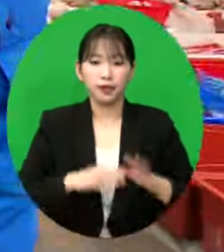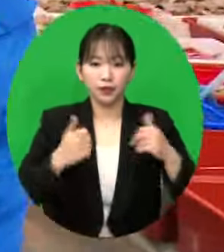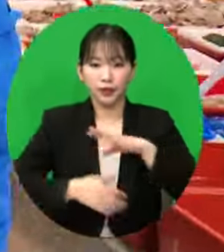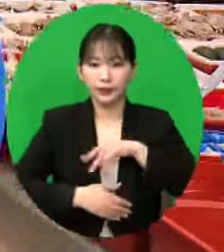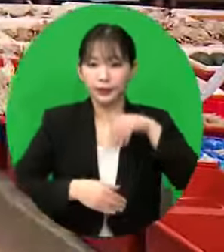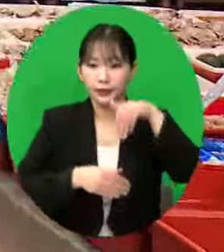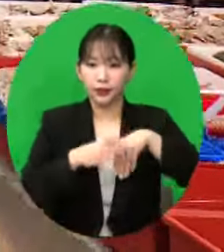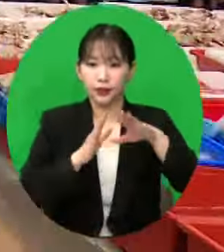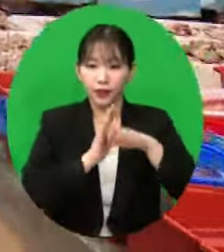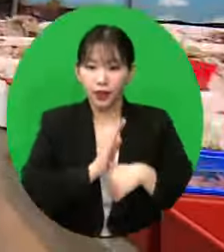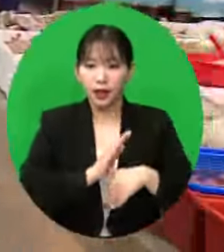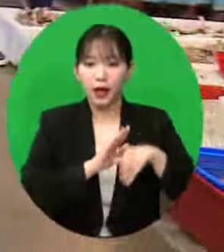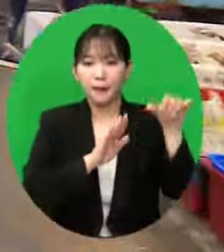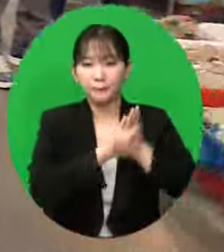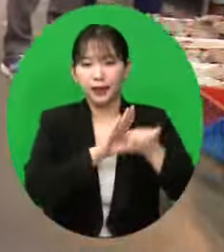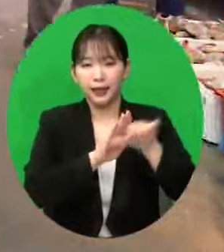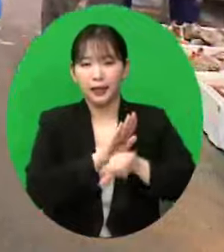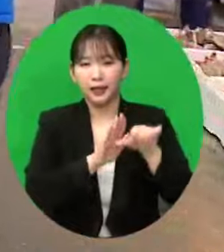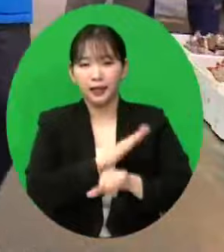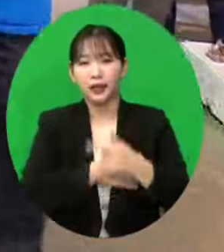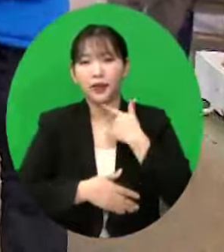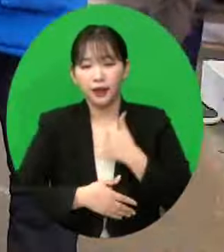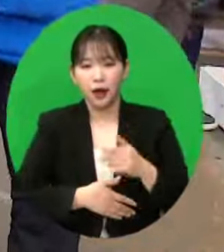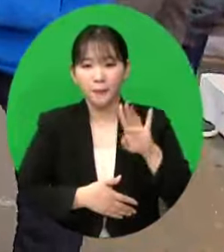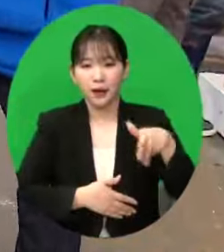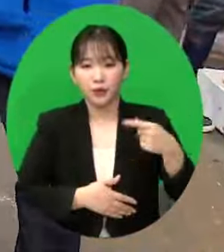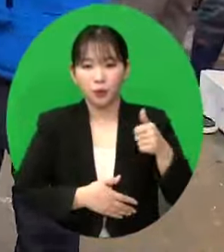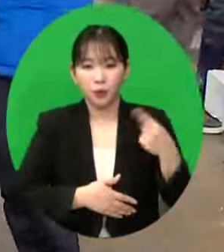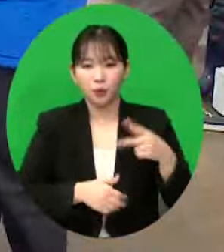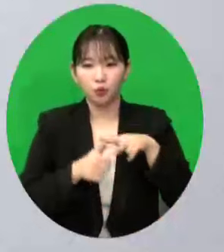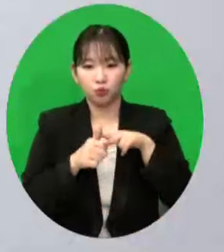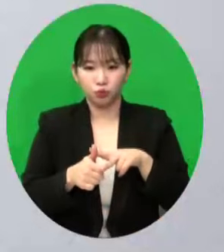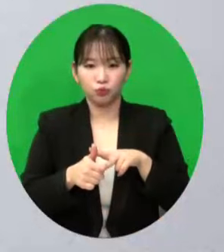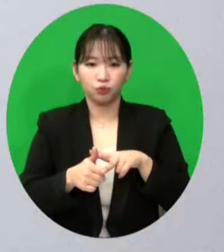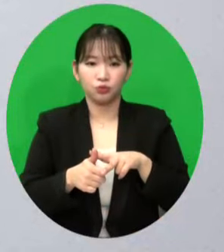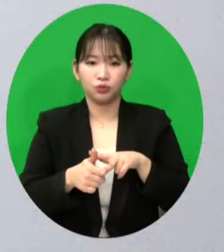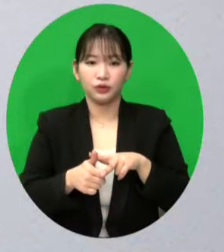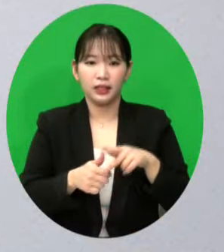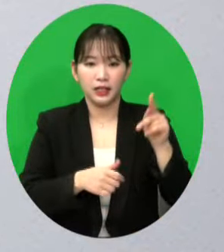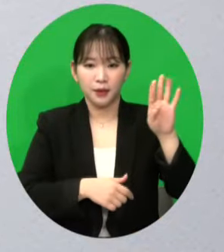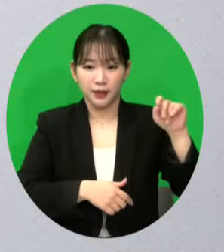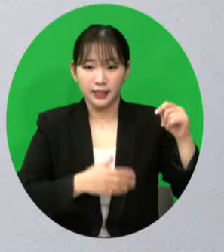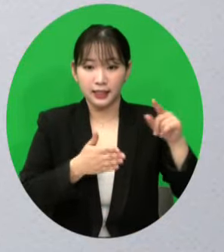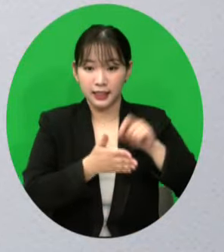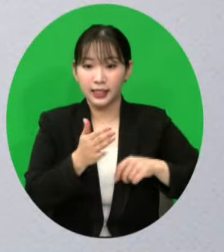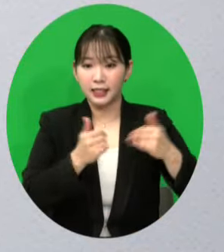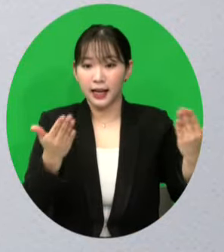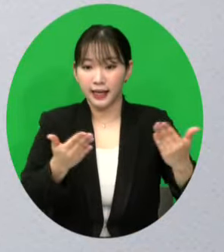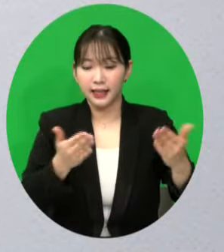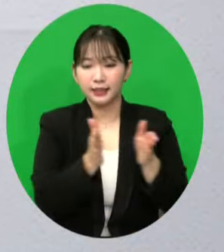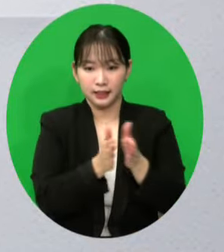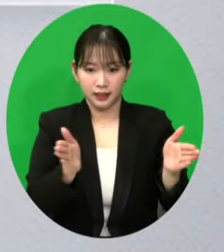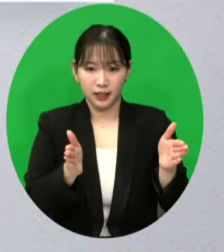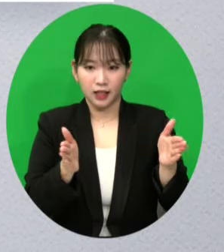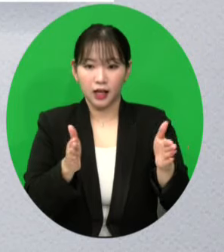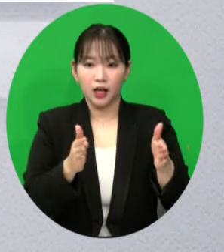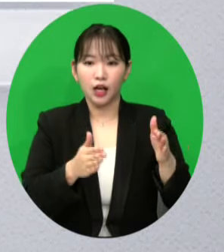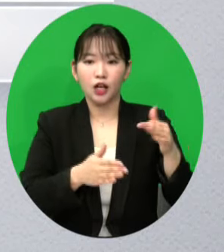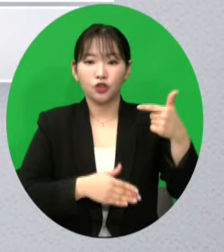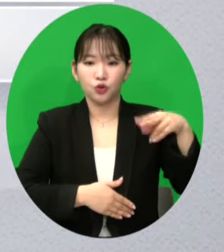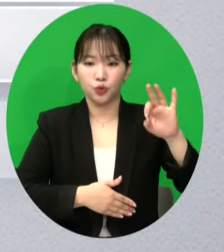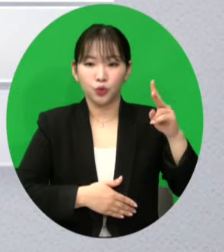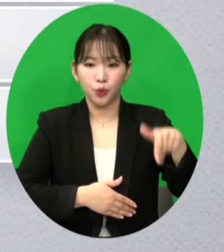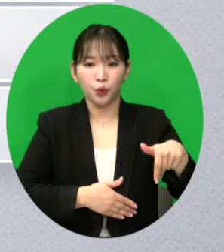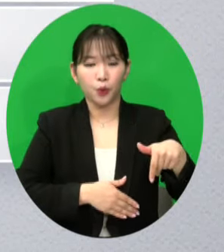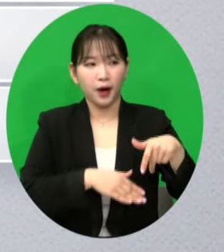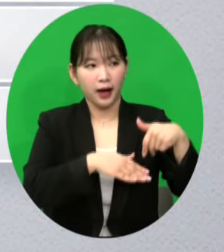국회의원 선거에서 번번이 낙선의 고배를 마셨던 배종호 예비후보. KBS 기자로 사회생활을 시작해 뉴욕 특파원을